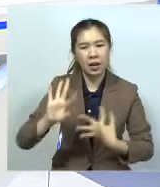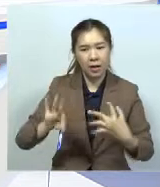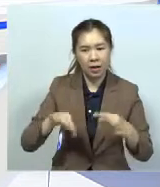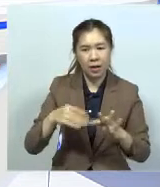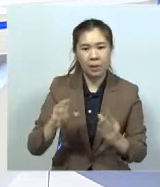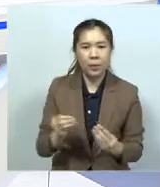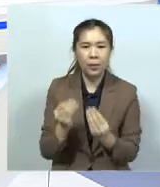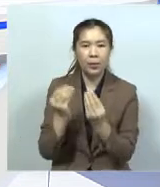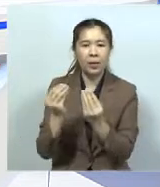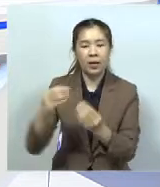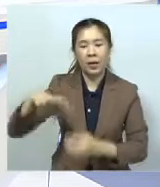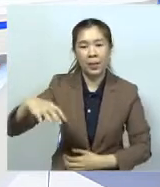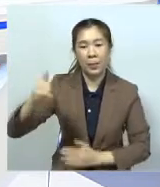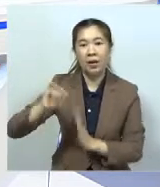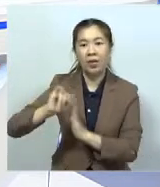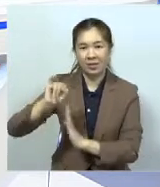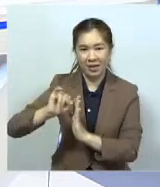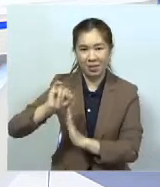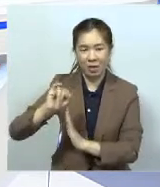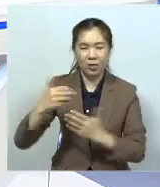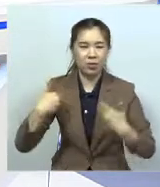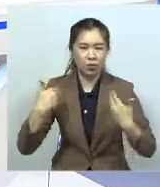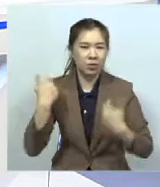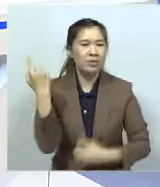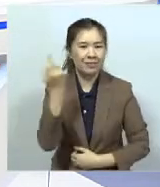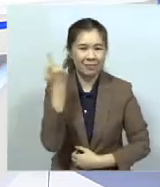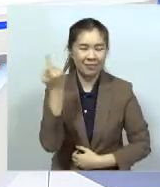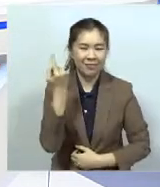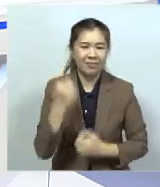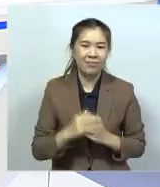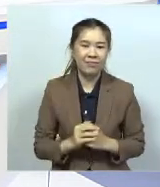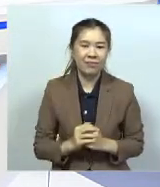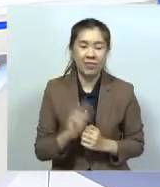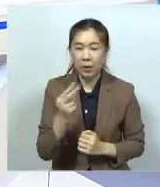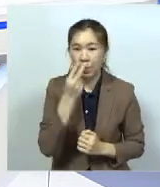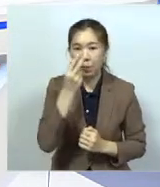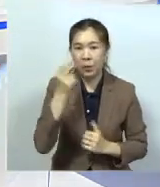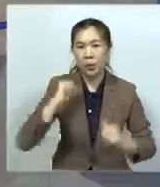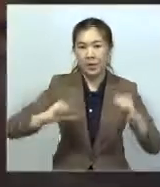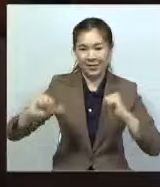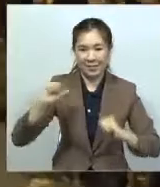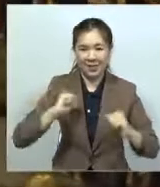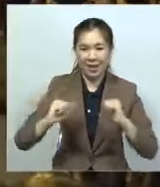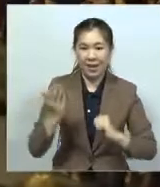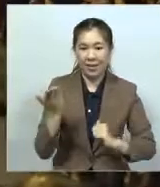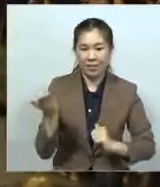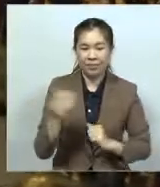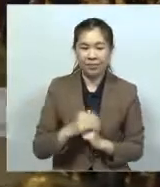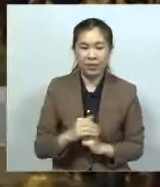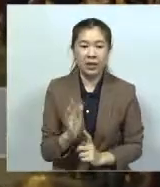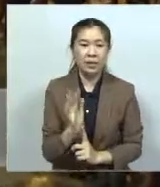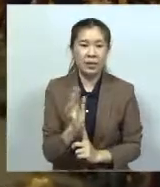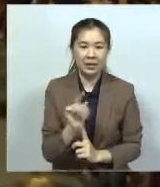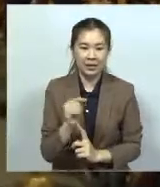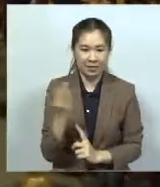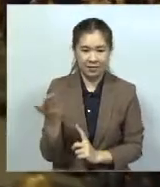บูชาเมืองอย่างสวยงามแล้วก็บรรยากาศน่าท่องเที่ยวมากๆค่ะไปดูการแสดงกันก่อนนะคะเป็นการแสดงฟ้อนเทียนบูช